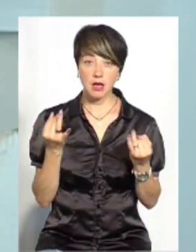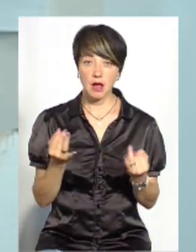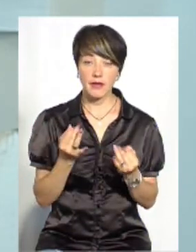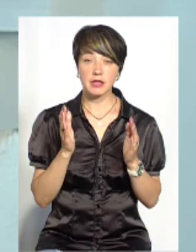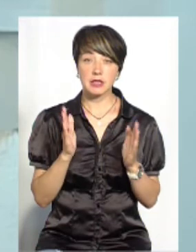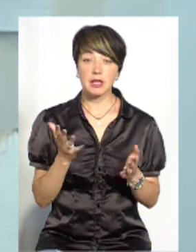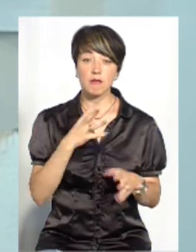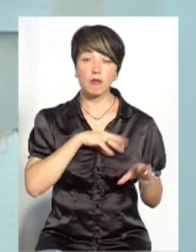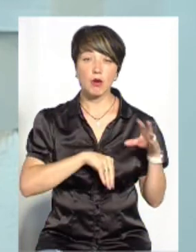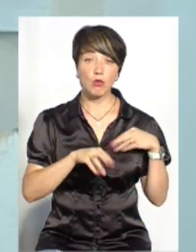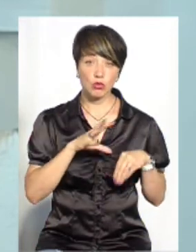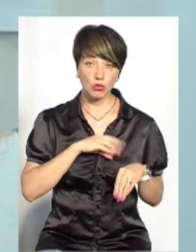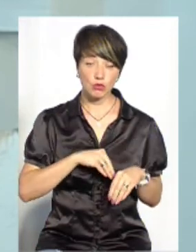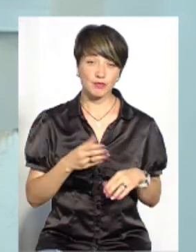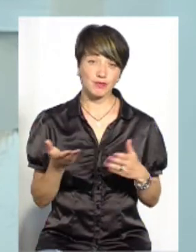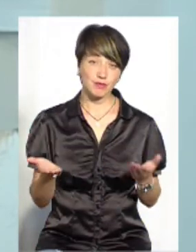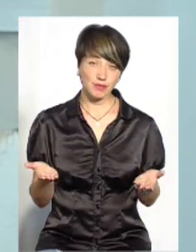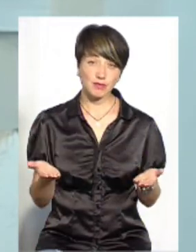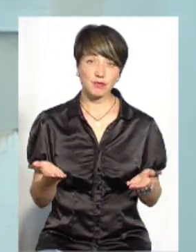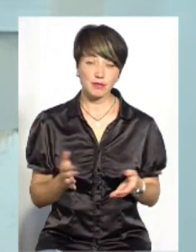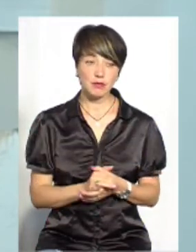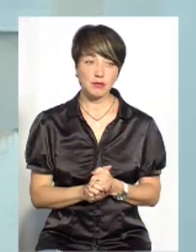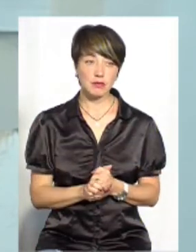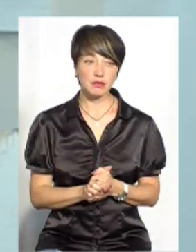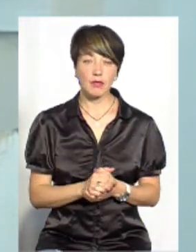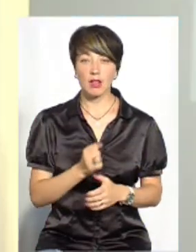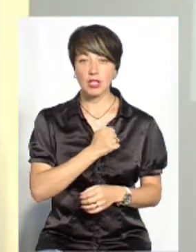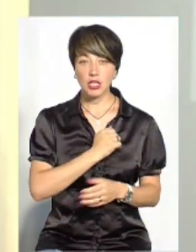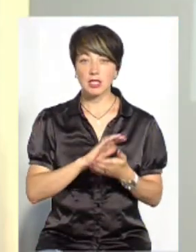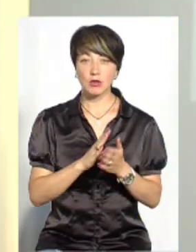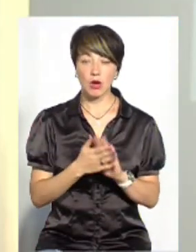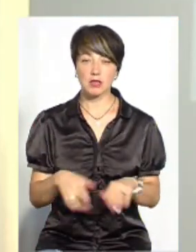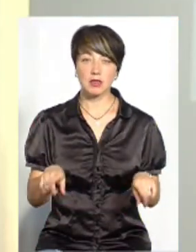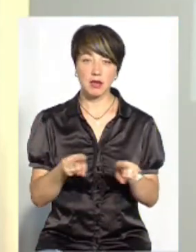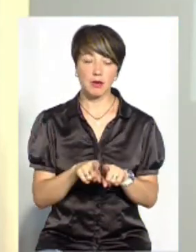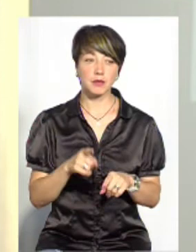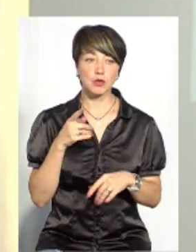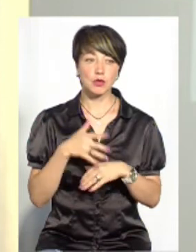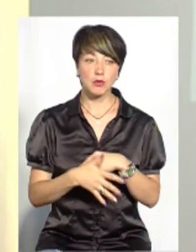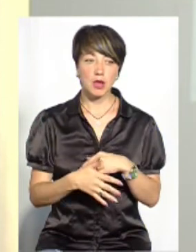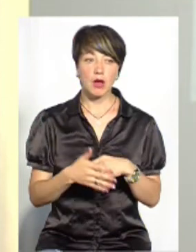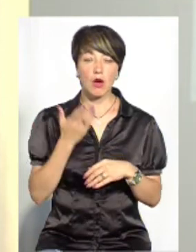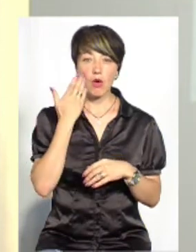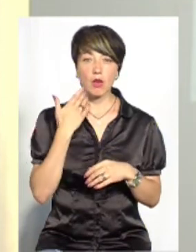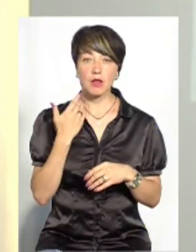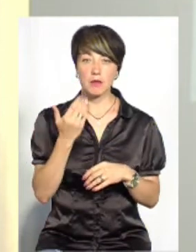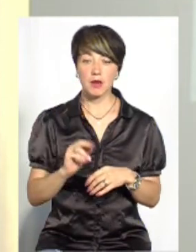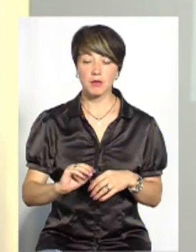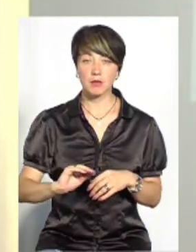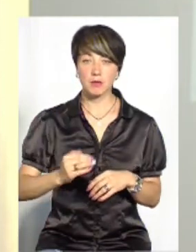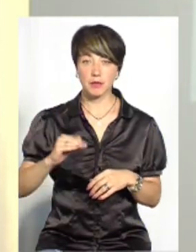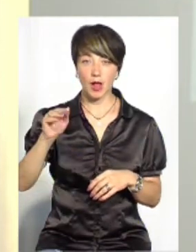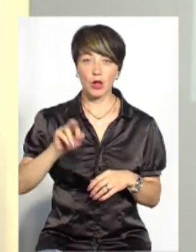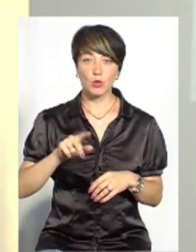зацікавлена тільки в прибутку, то, на жаль, ситуація така. Зрозуміло. Коли ми з вами піднімалися по сходах